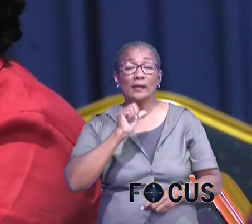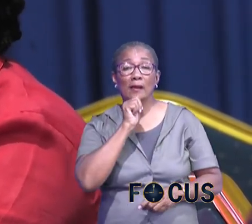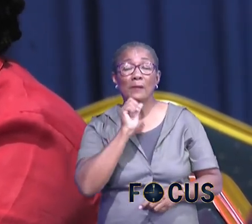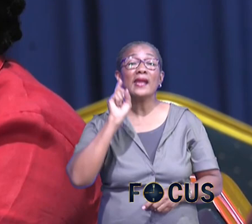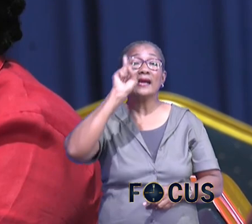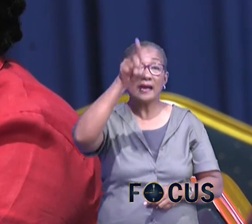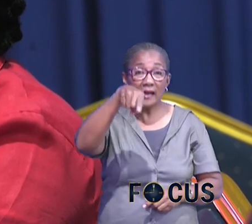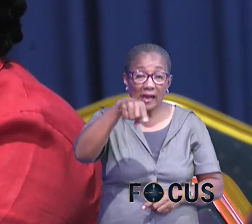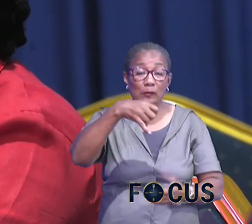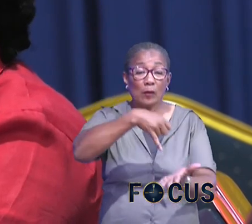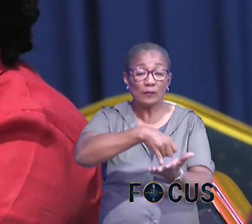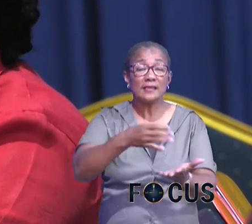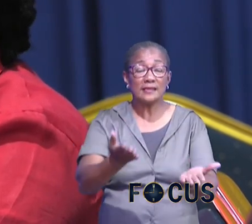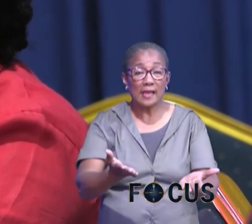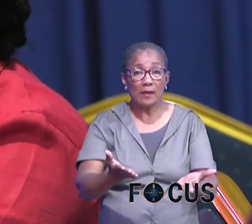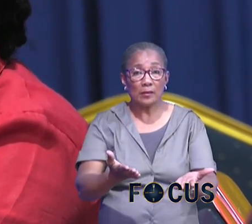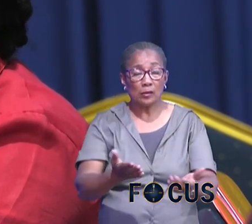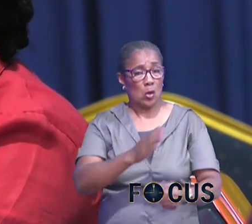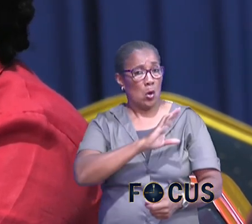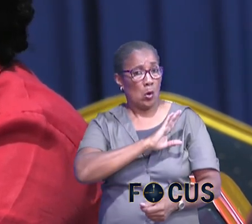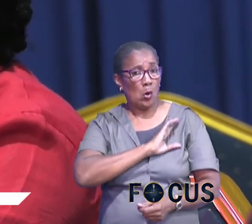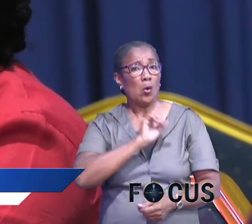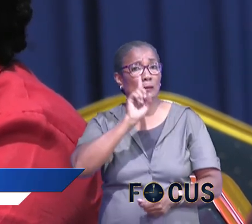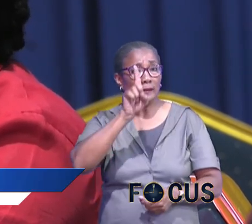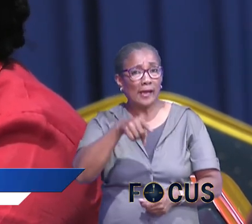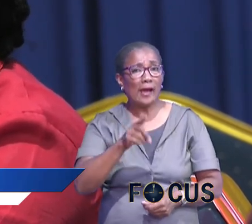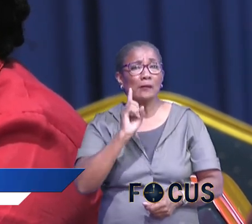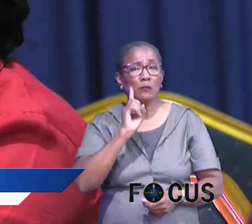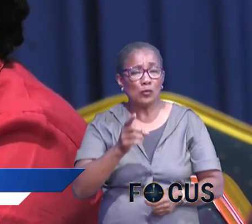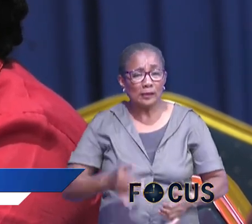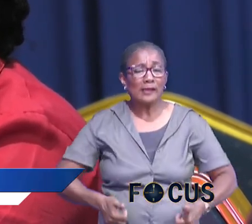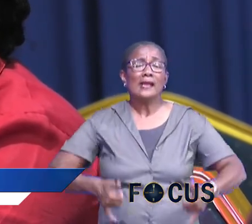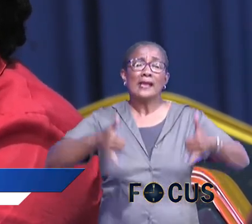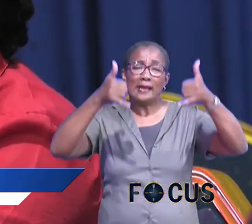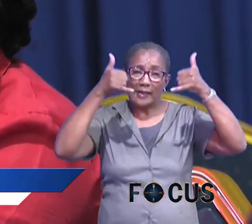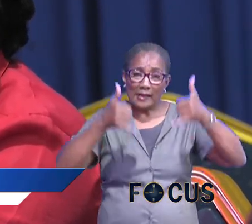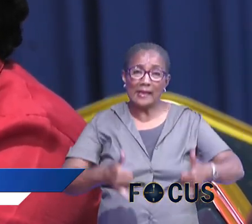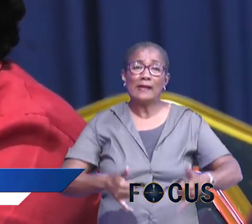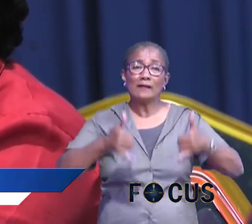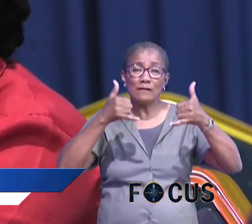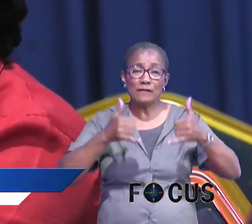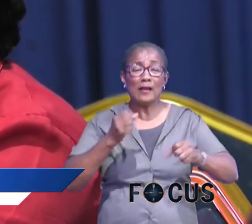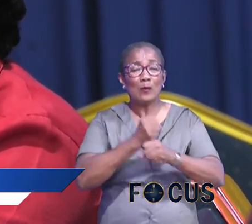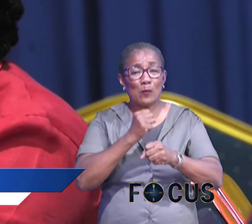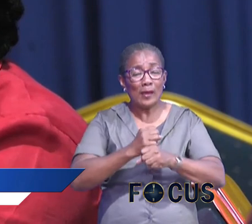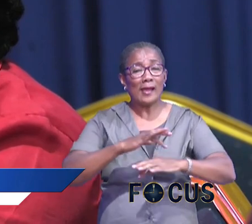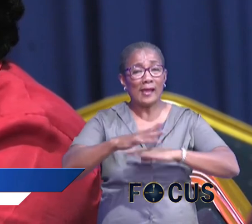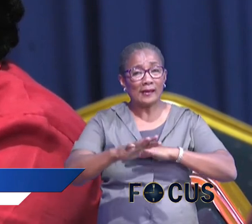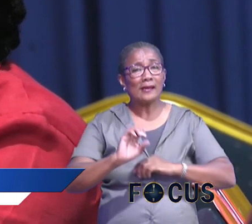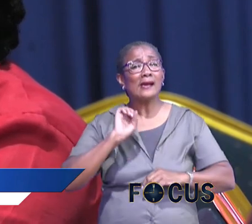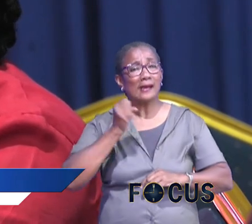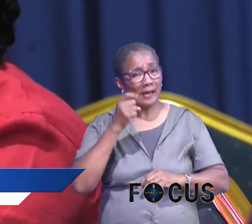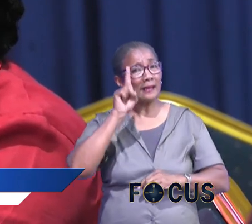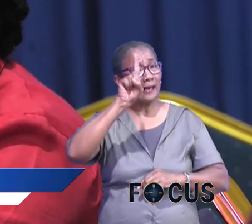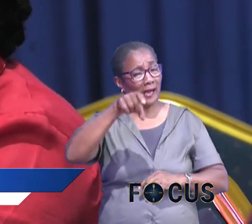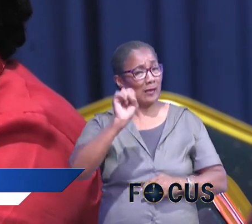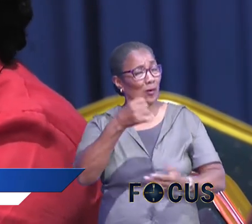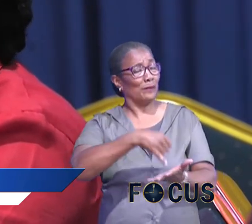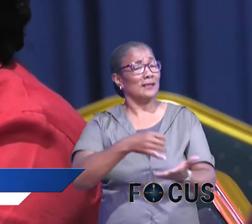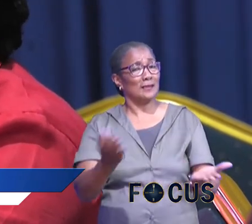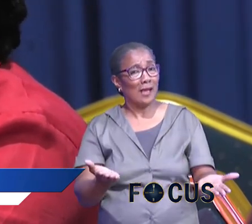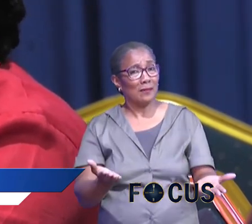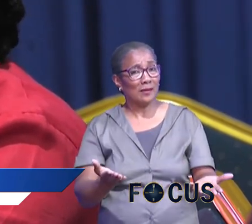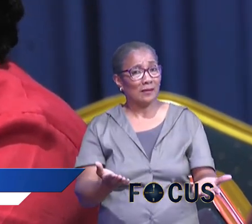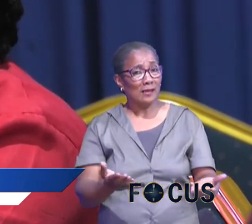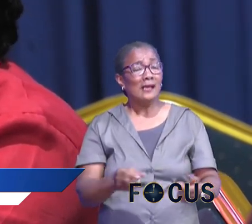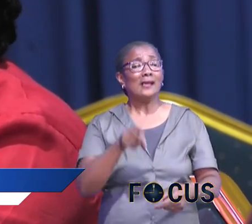de verkiezingen. Ook daar moeten er zoveel dingen voor gedaan worden dat u uw burgerplicht kan vervullen. Het